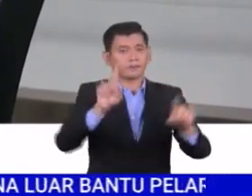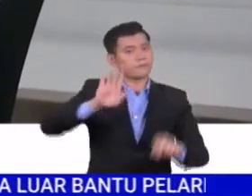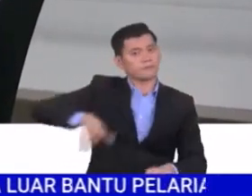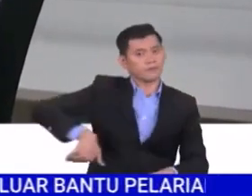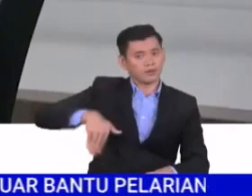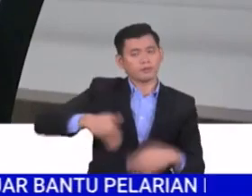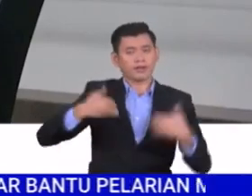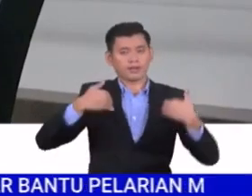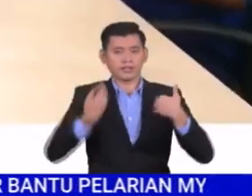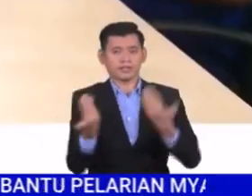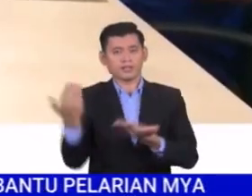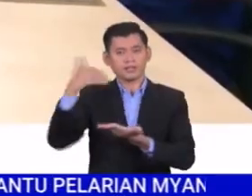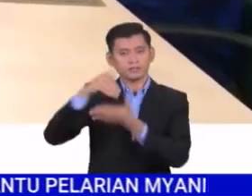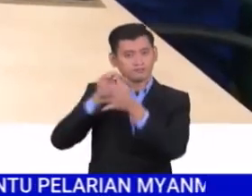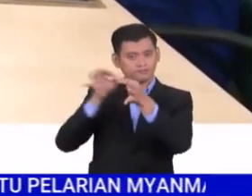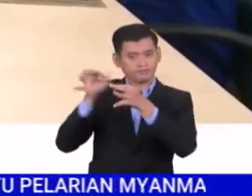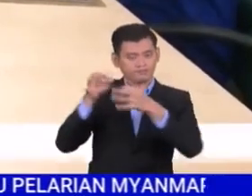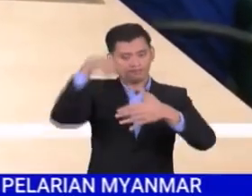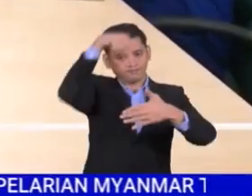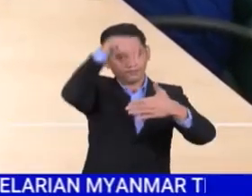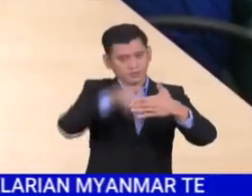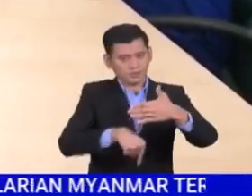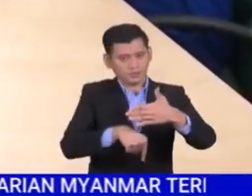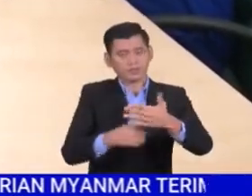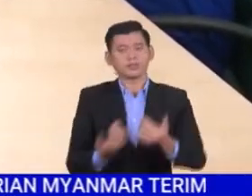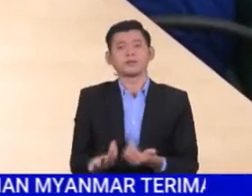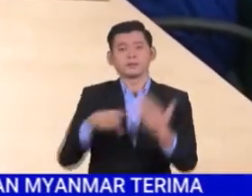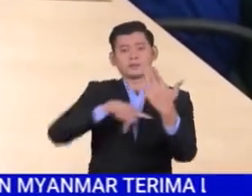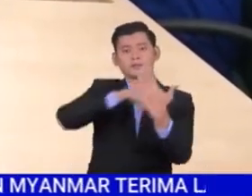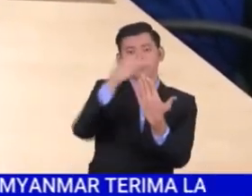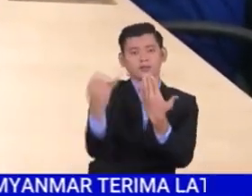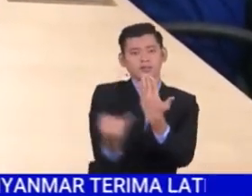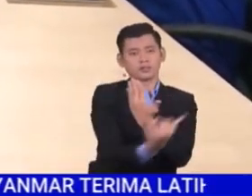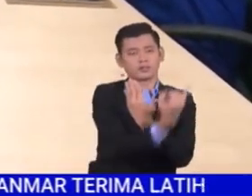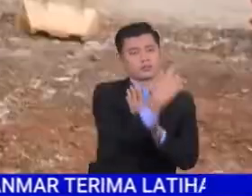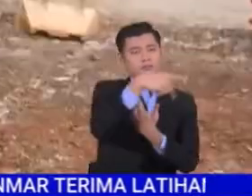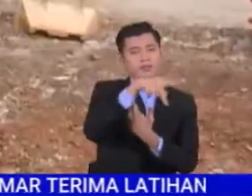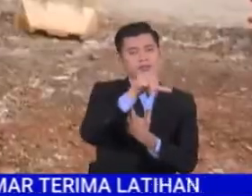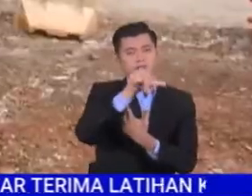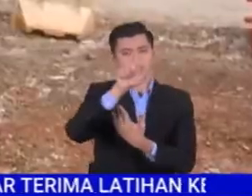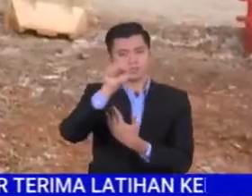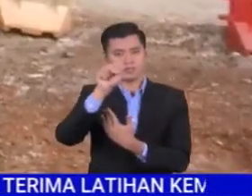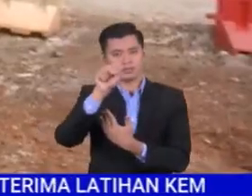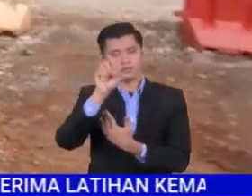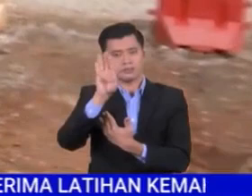ada detailnya lagi lah. Ya. Projek PLSB Sungai Kelantan